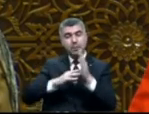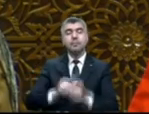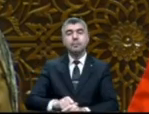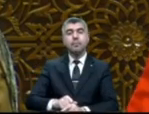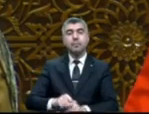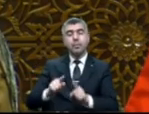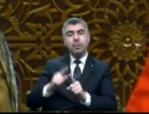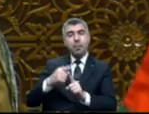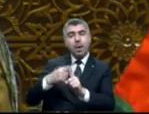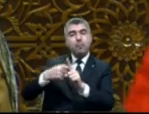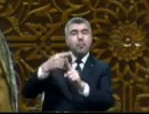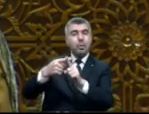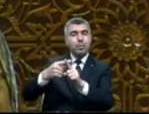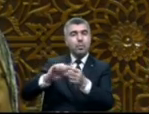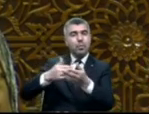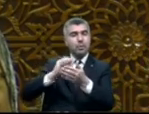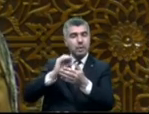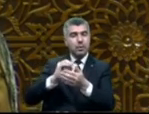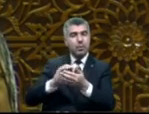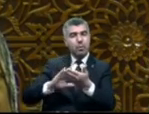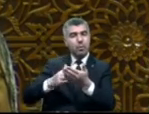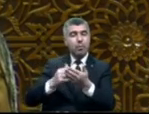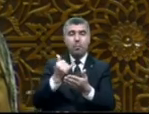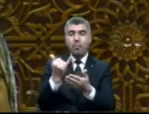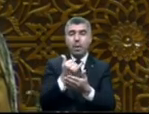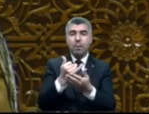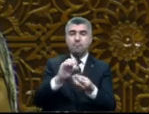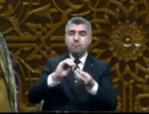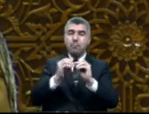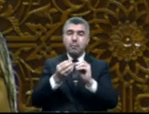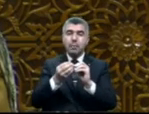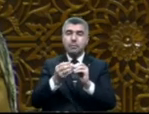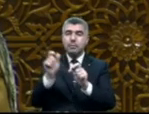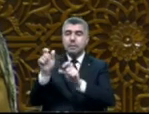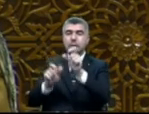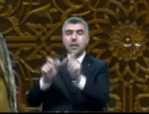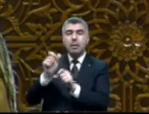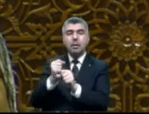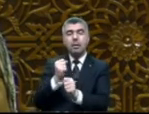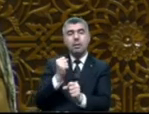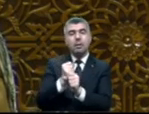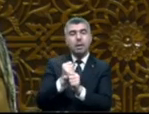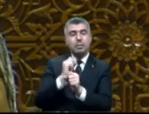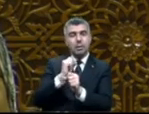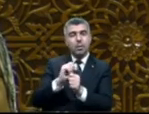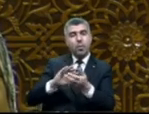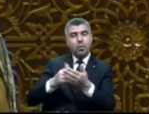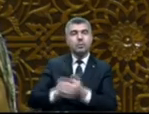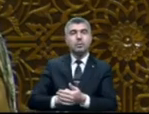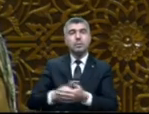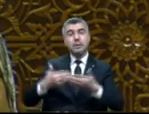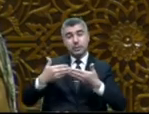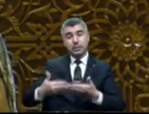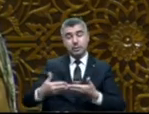مهول في الأسعار ونسب التضخم، مما أثر بشكل قوي على القدرة الشرائية للطبقة الشغيلة وأنهكها. وفي عز